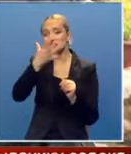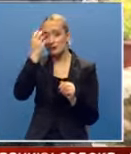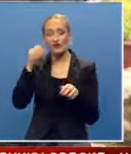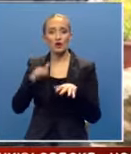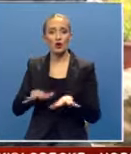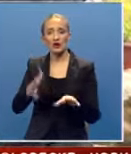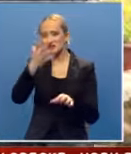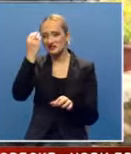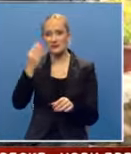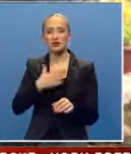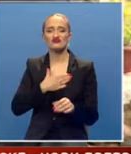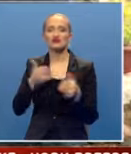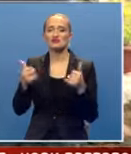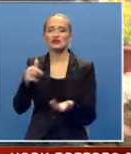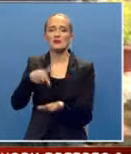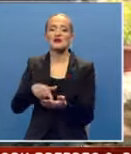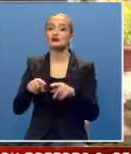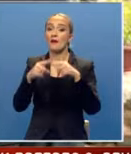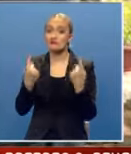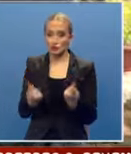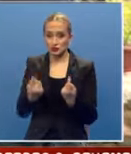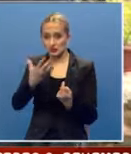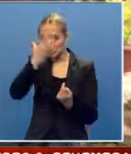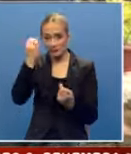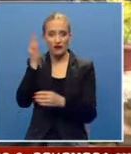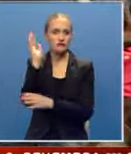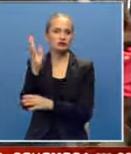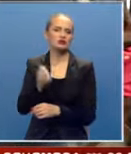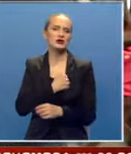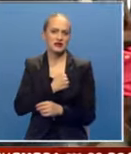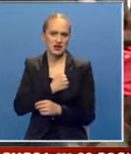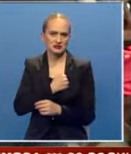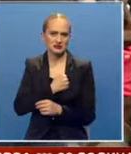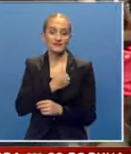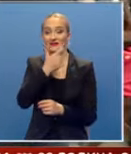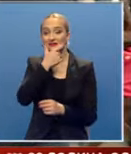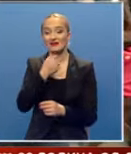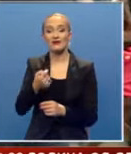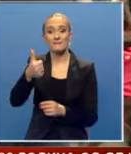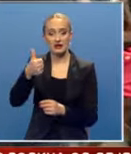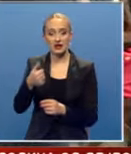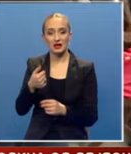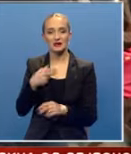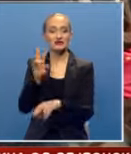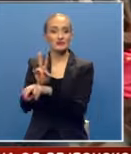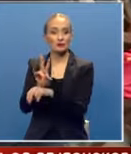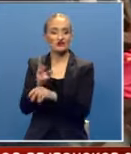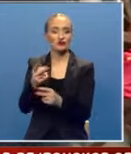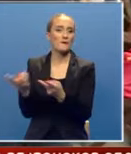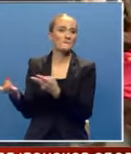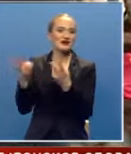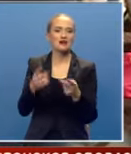korijene, zaboravio je svoje sadašnje mjesto postojanja i zaboravio je buduće generacije. Divna prilika da se posvjedoči to